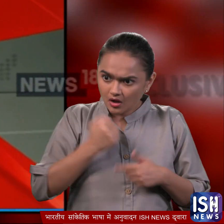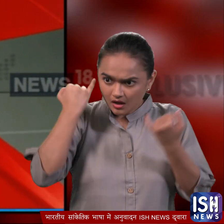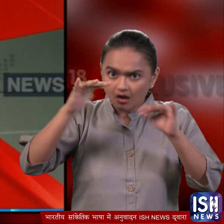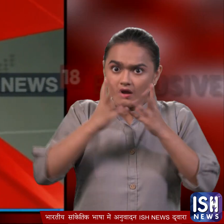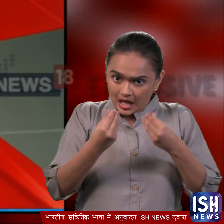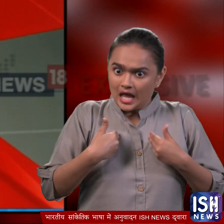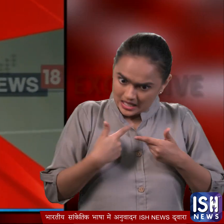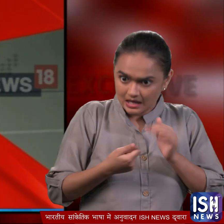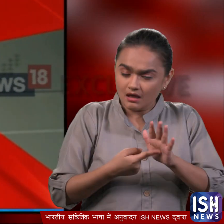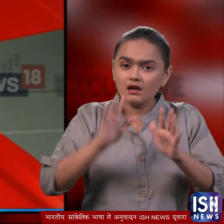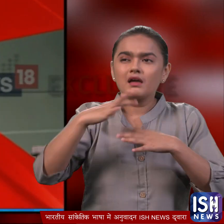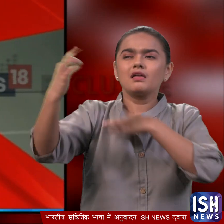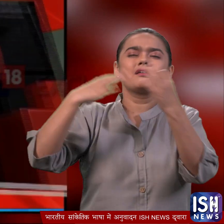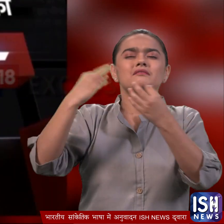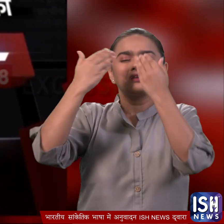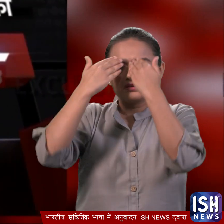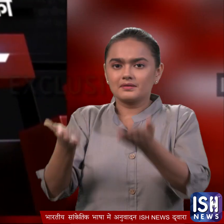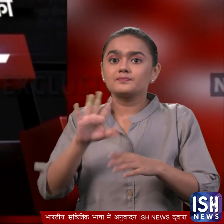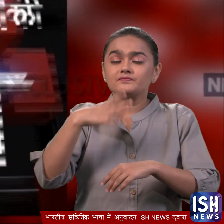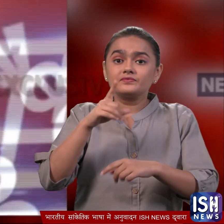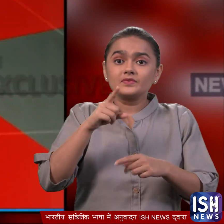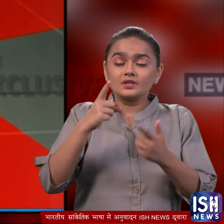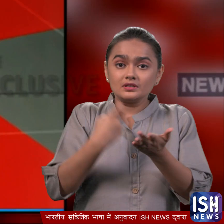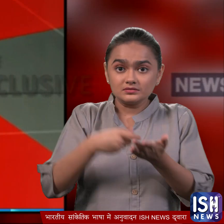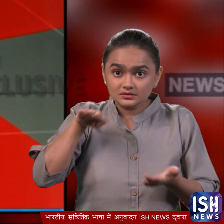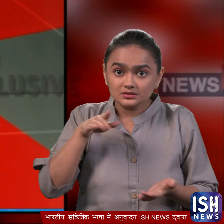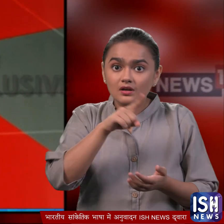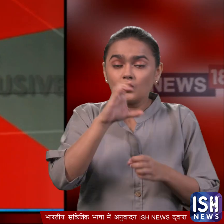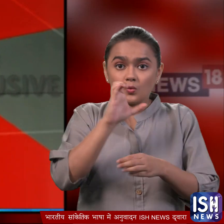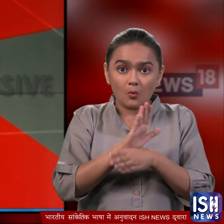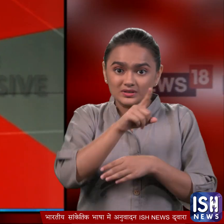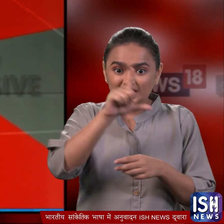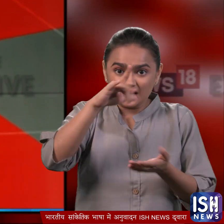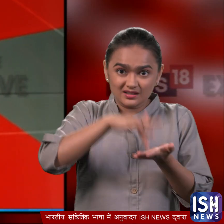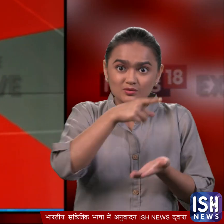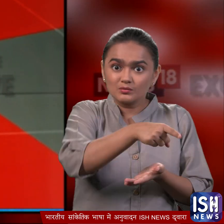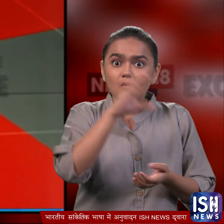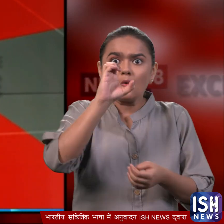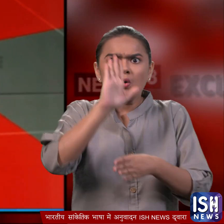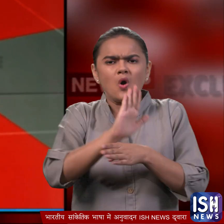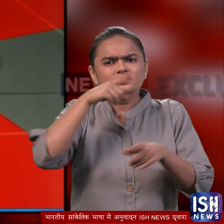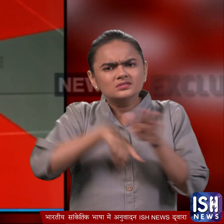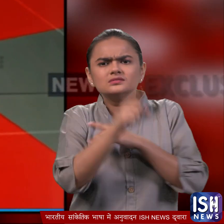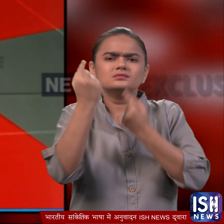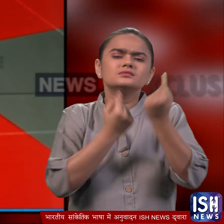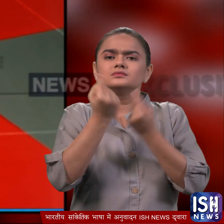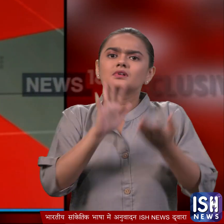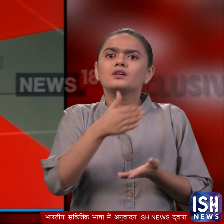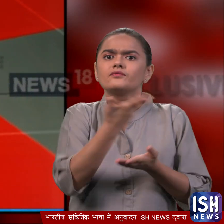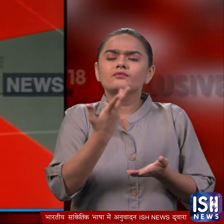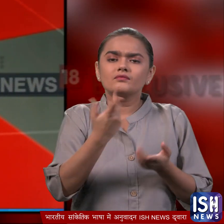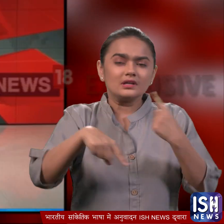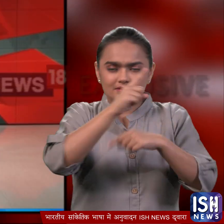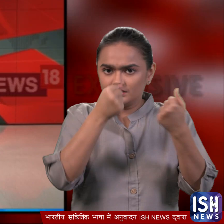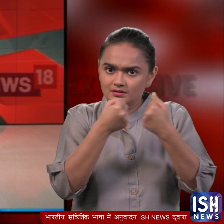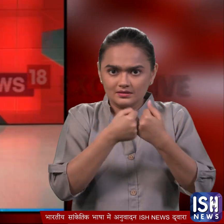ने झूठी वाहवाही लूटने और क्रेडिट लेने की कोशिश बताया। राजस्थान कांग्रेस के लखीमपुर मार्च में कांग्रेस की ही गुटबाजी सामने